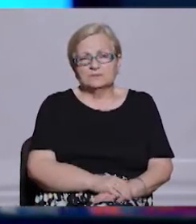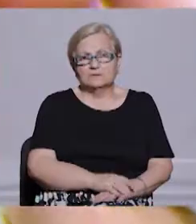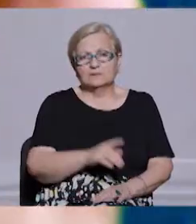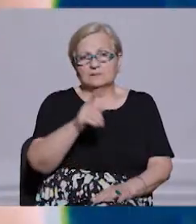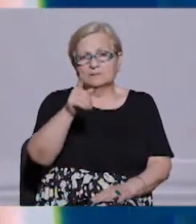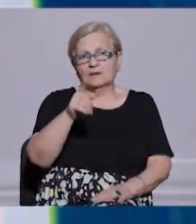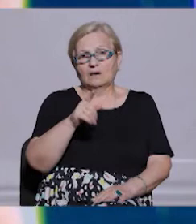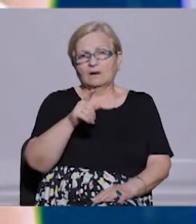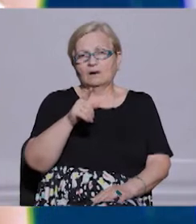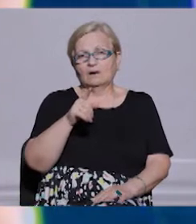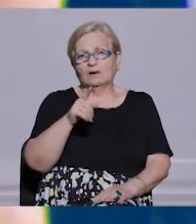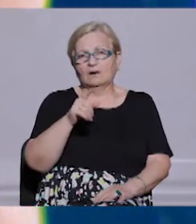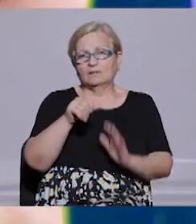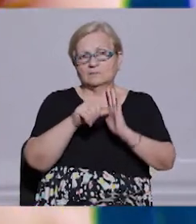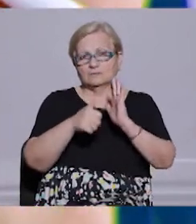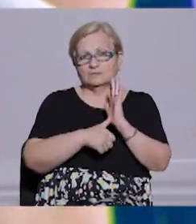ნიშნავს, ანუ ბუნებრივად არის